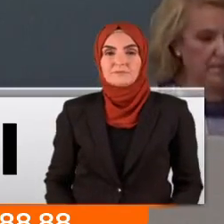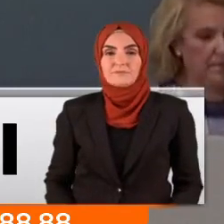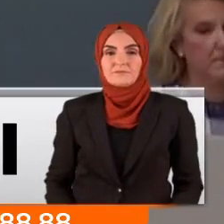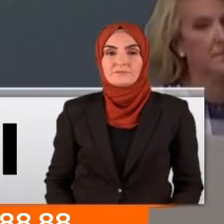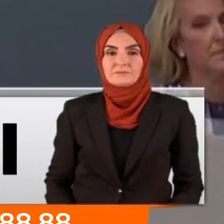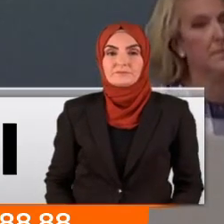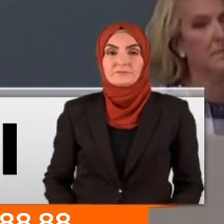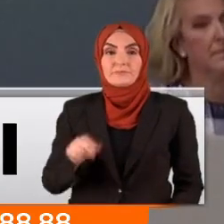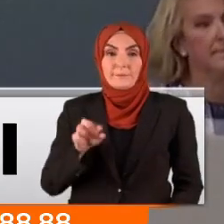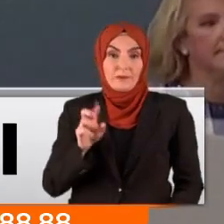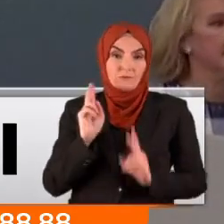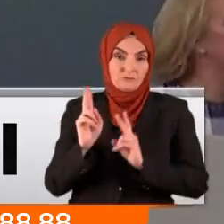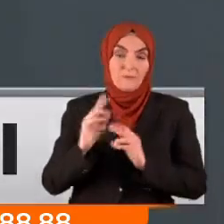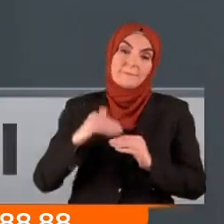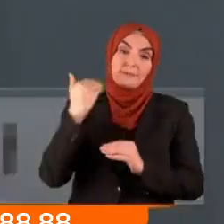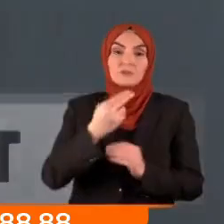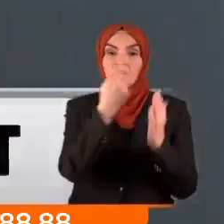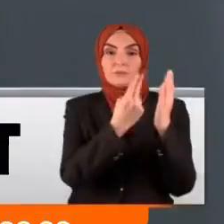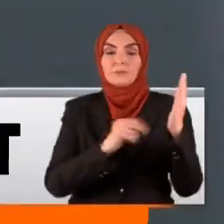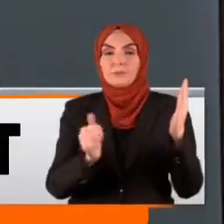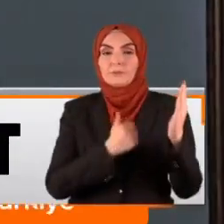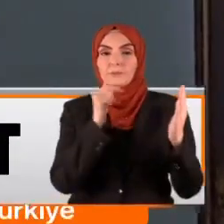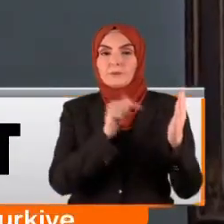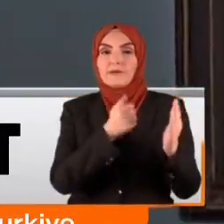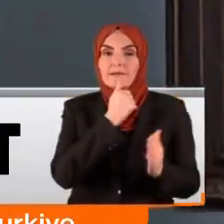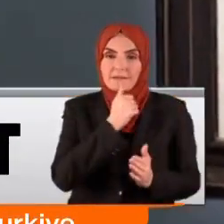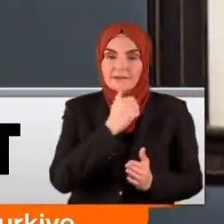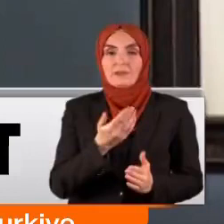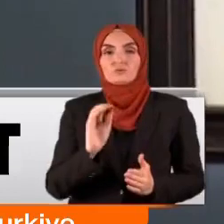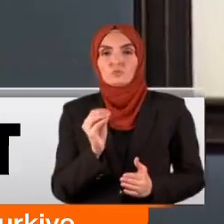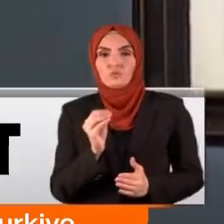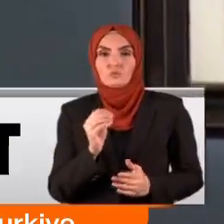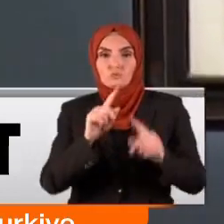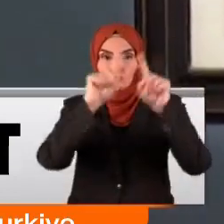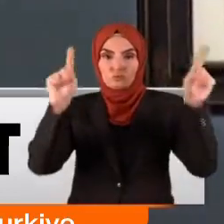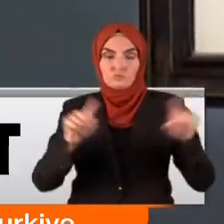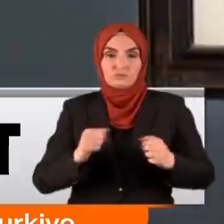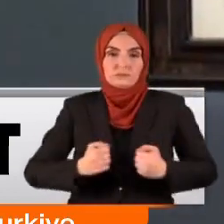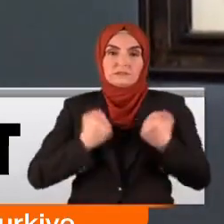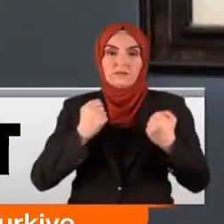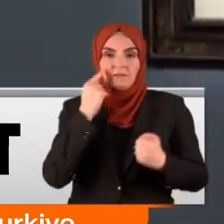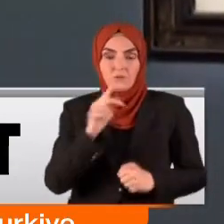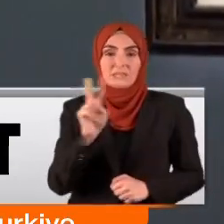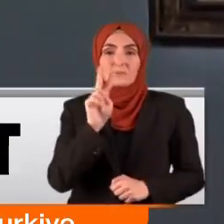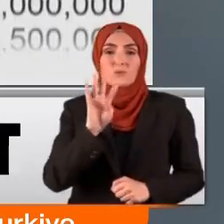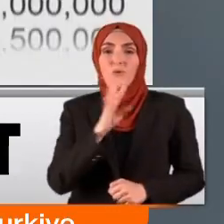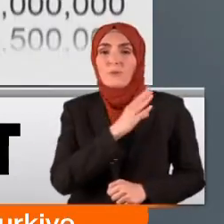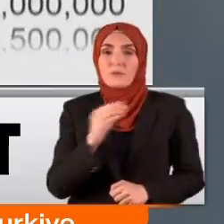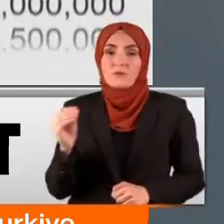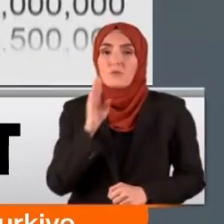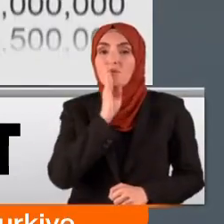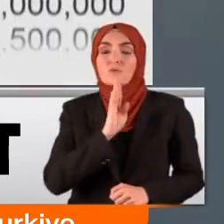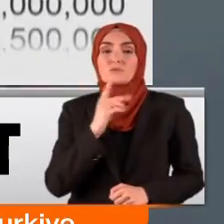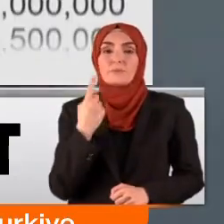Sanatçının başka bir şaheseri olan erkek ve çocuk büyük ölçekli portre çalışması ise 24 milyon 400 bin dolara satıldı.